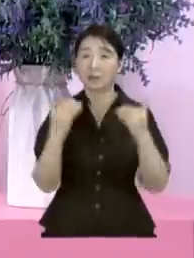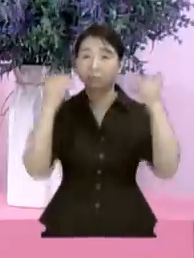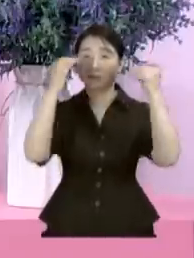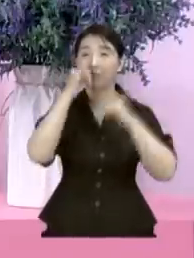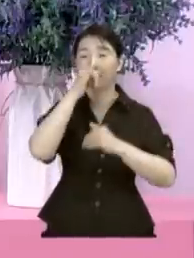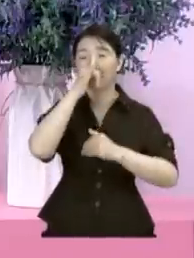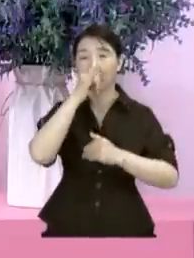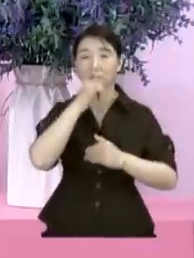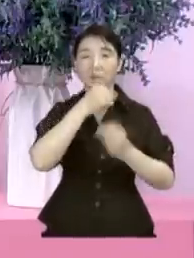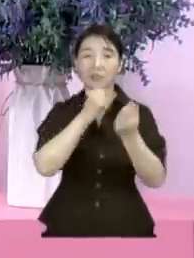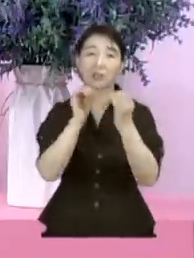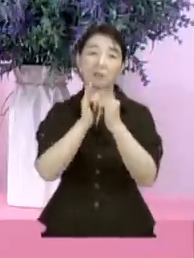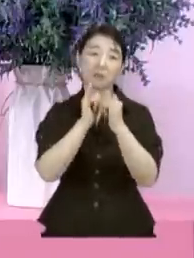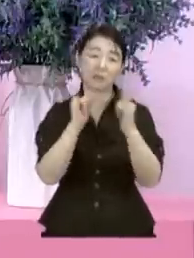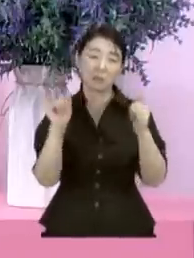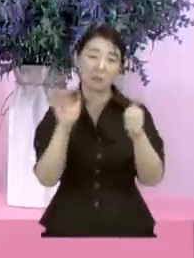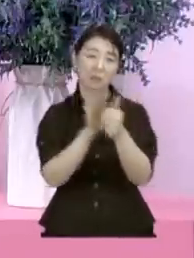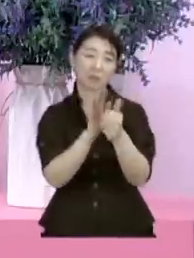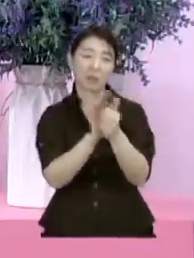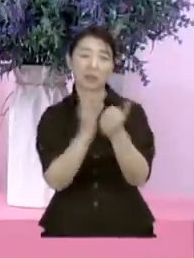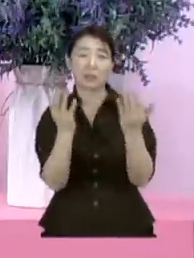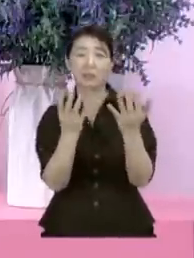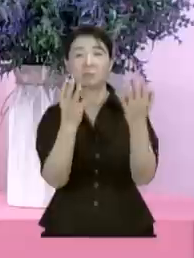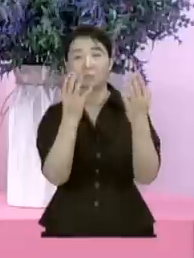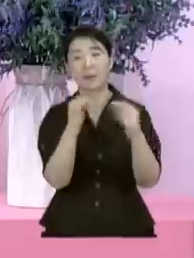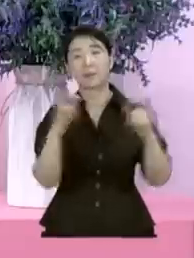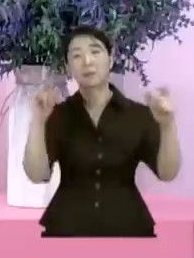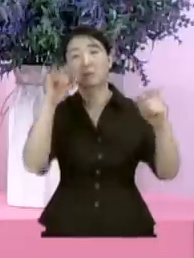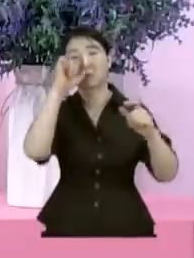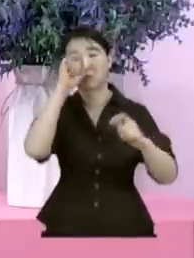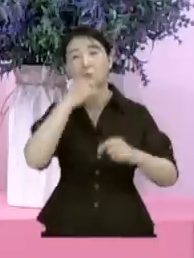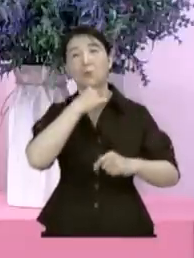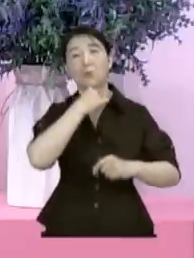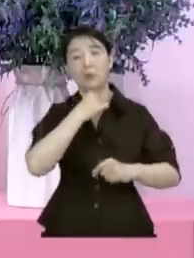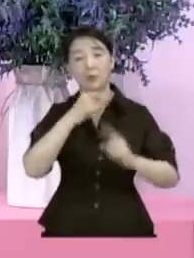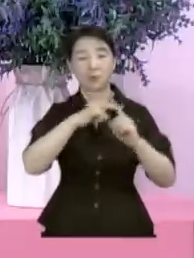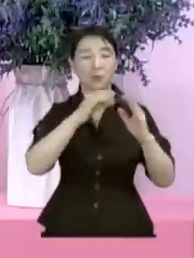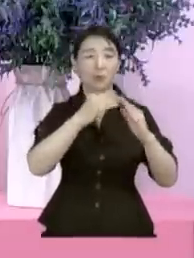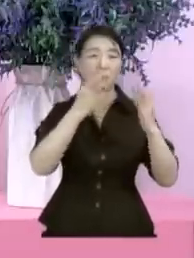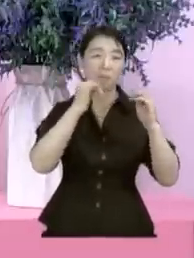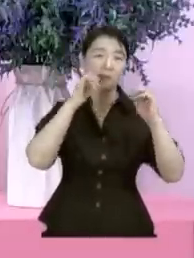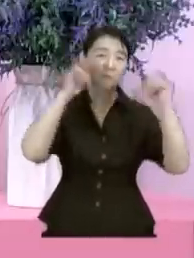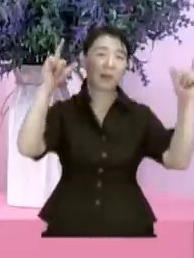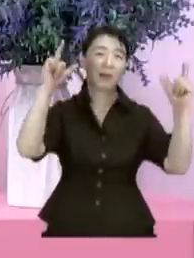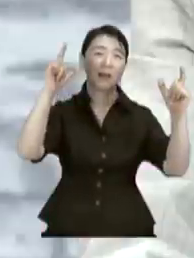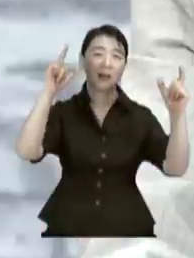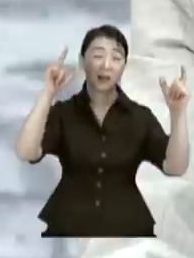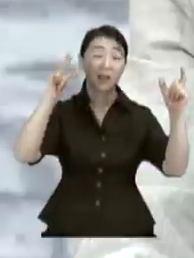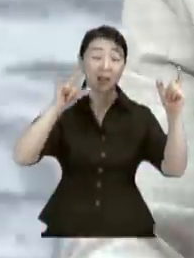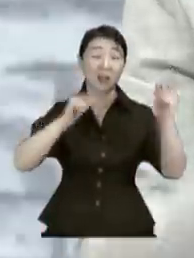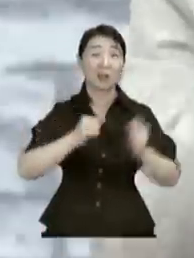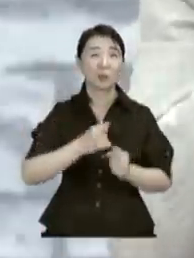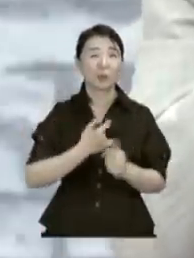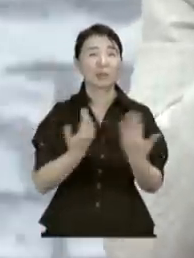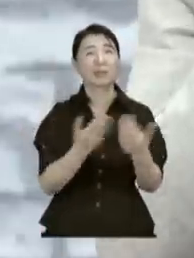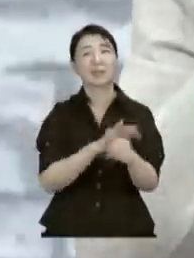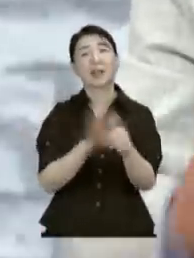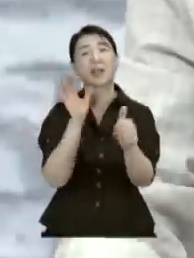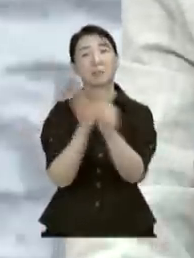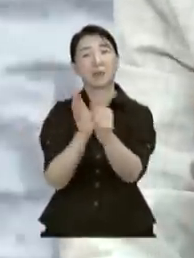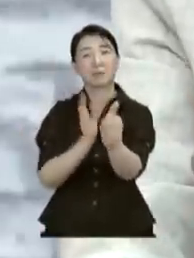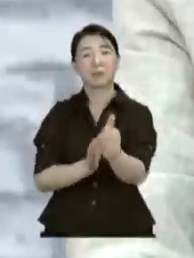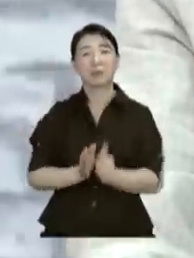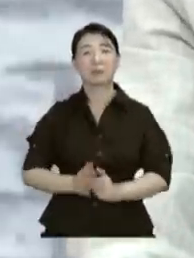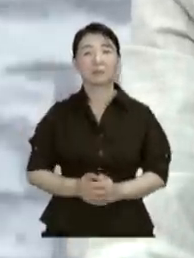우리 탈북민들을 지원하는 그런 일들이 많아졌으면 좋겠고 네. 그 일들이 많이 깨어나서 그 일들을 해 주셨으면 하는 바람이